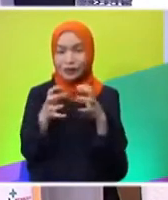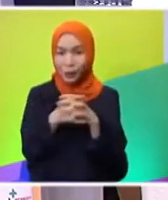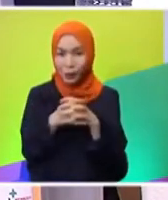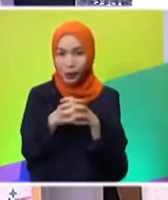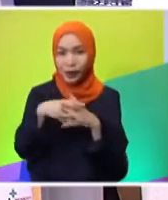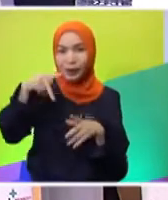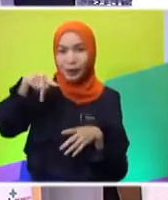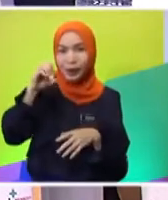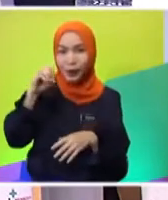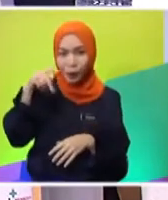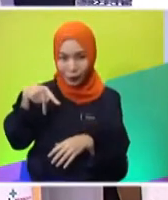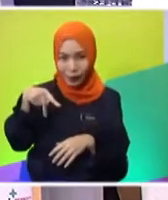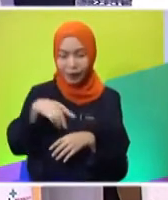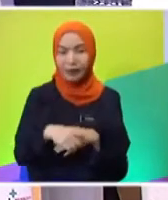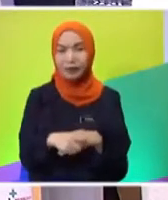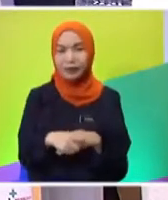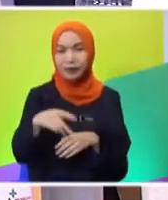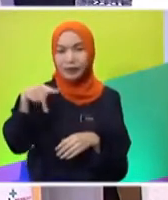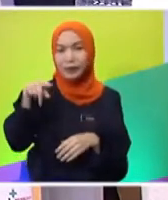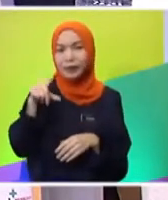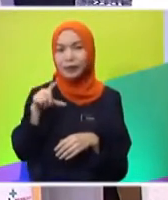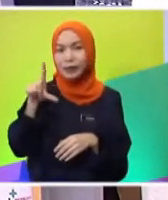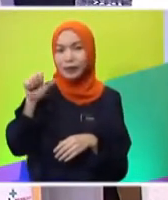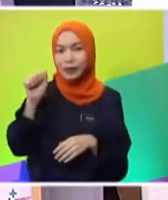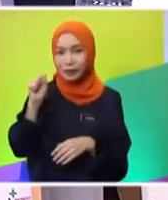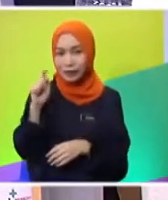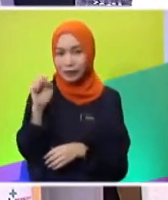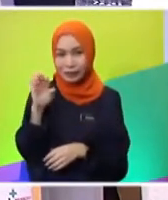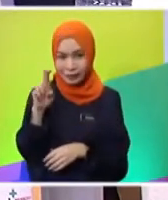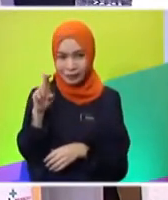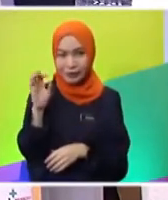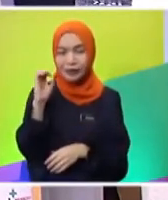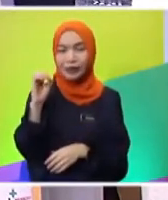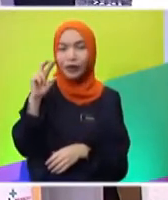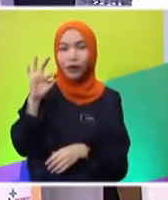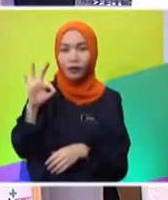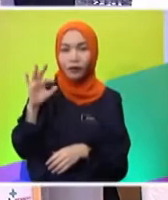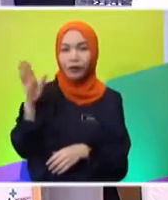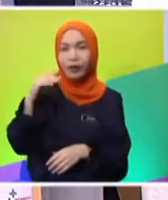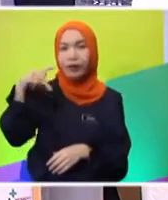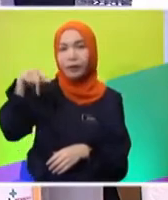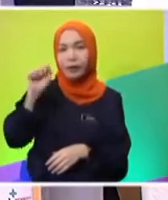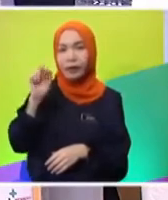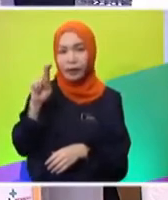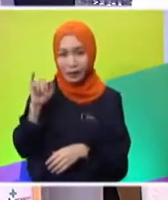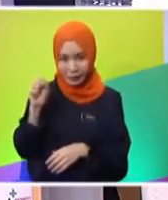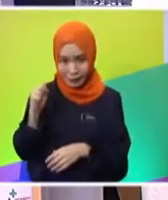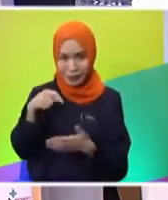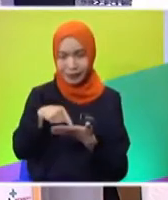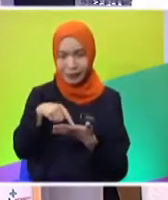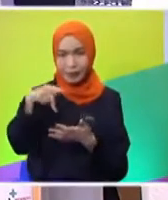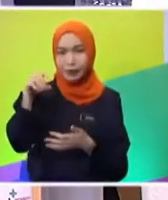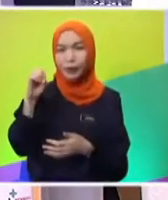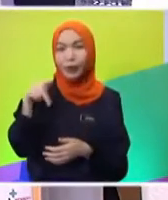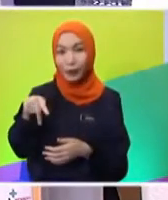Hahaha coba-coba translate ke of Paris ini Aa depan ia banco kita akan